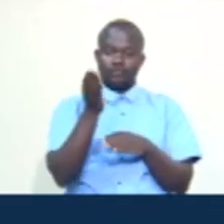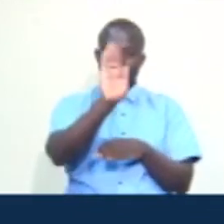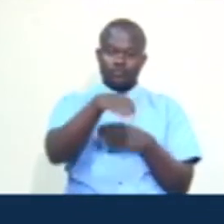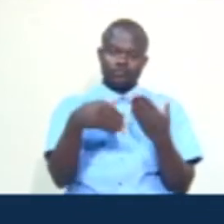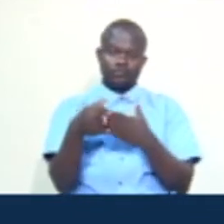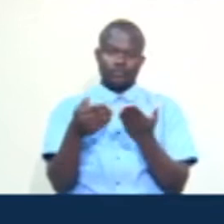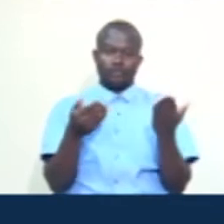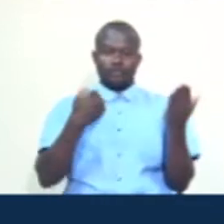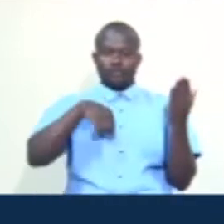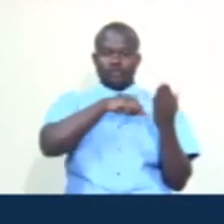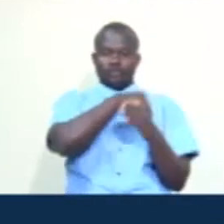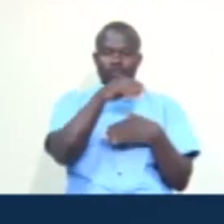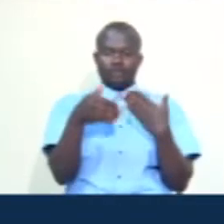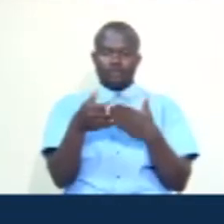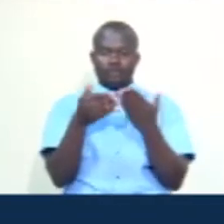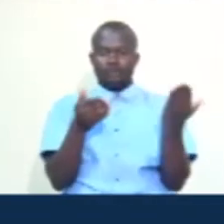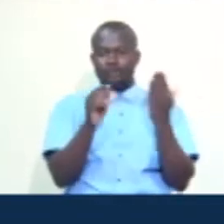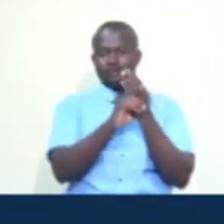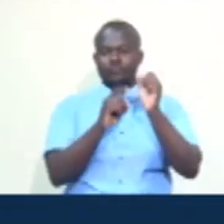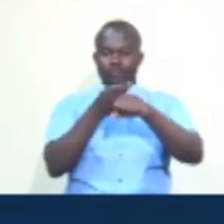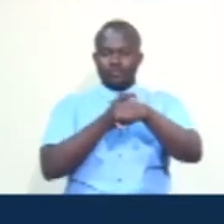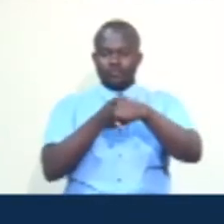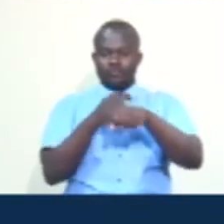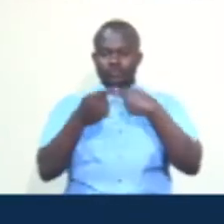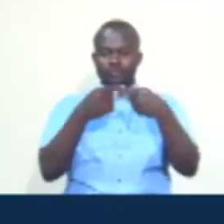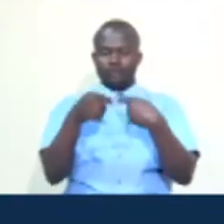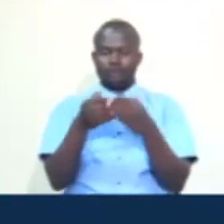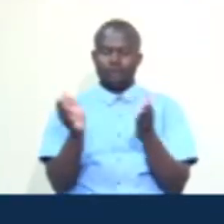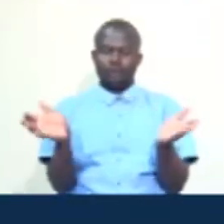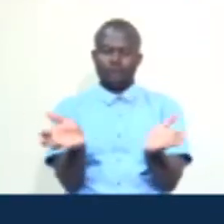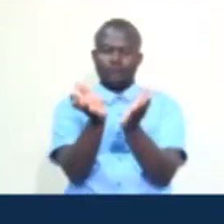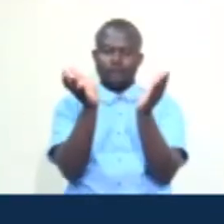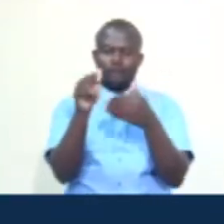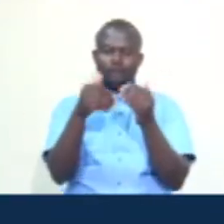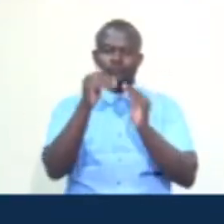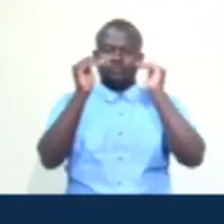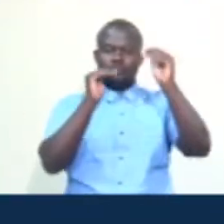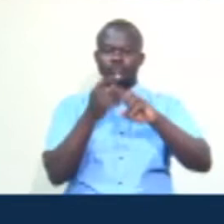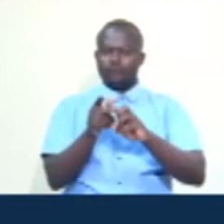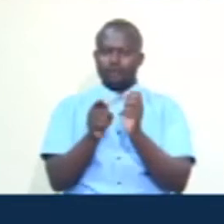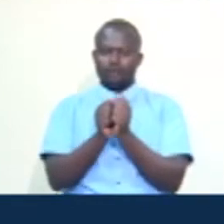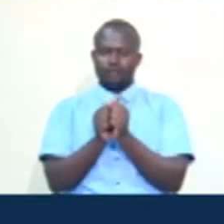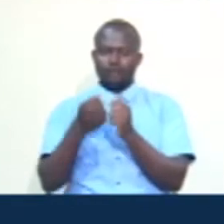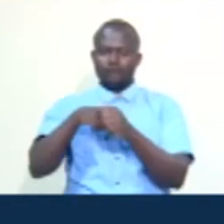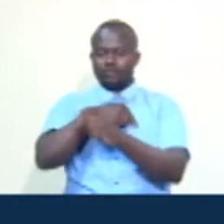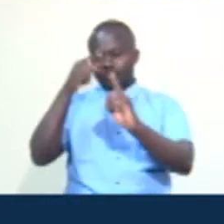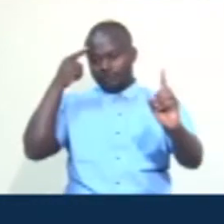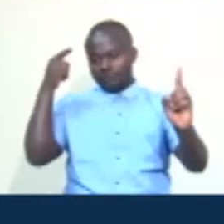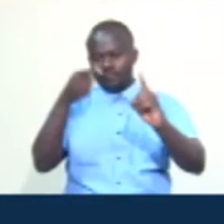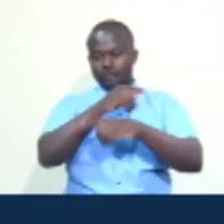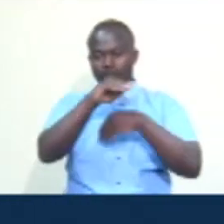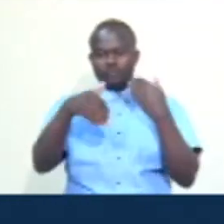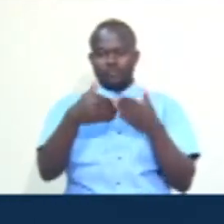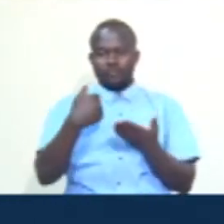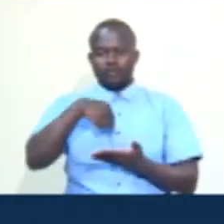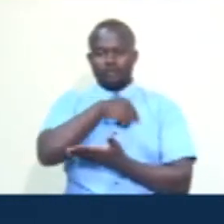inkingo hirya no hino mu karere ka Musanze hakomeje ubukangurambaga buhuriweho n'inzego zinyuranye bugamije gukomeza